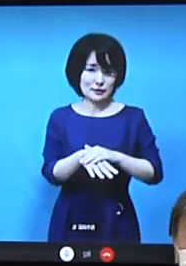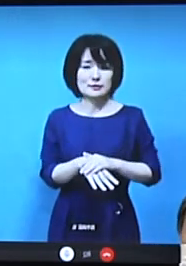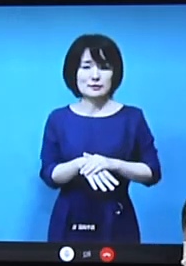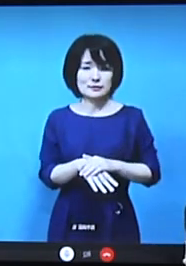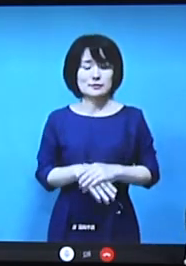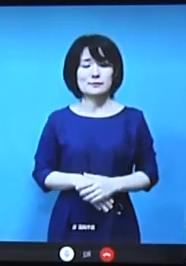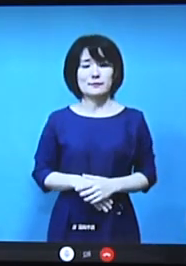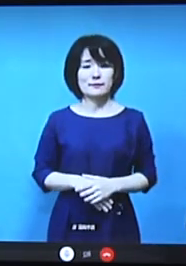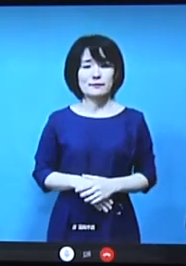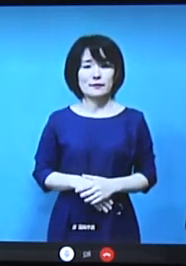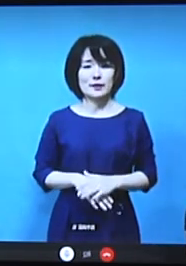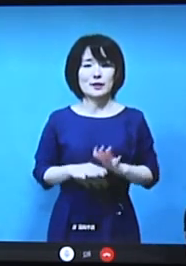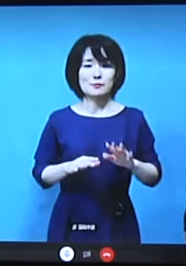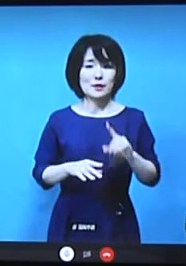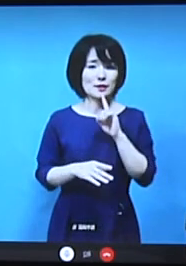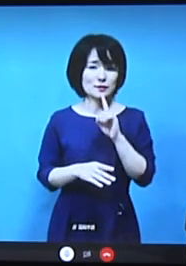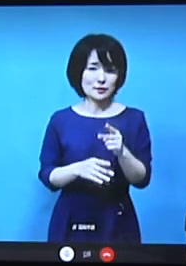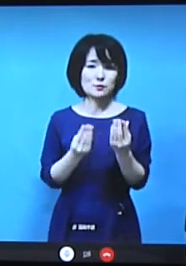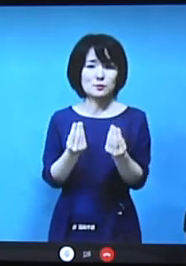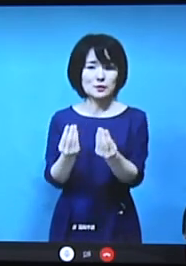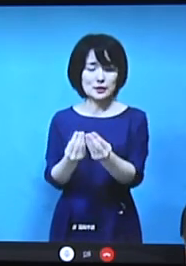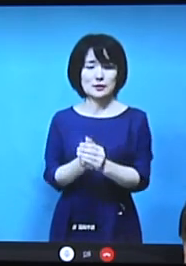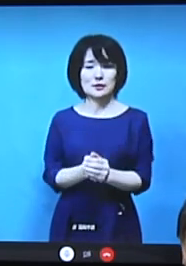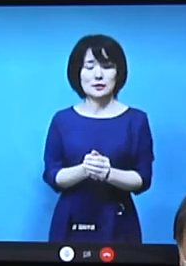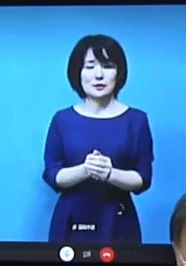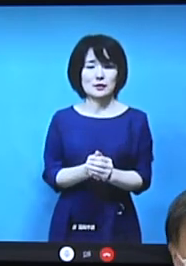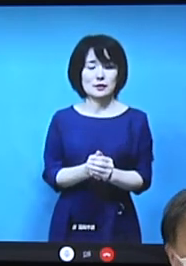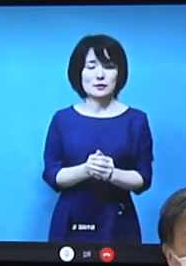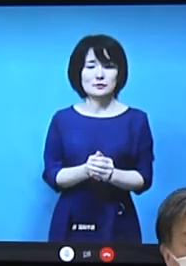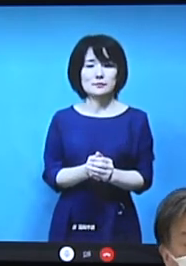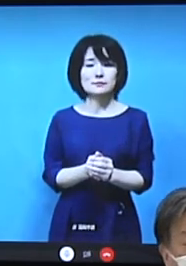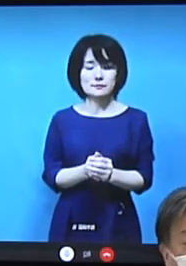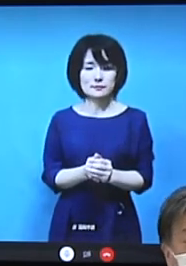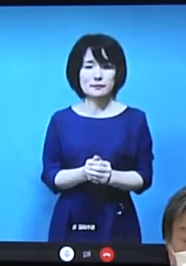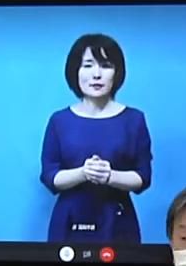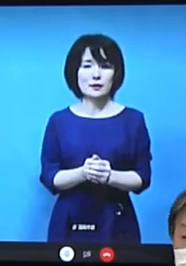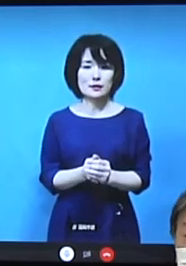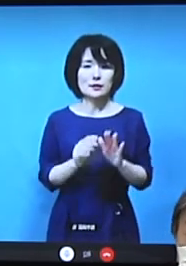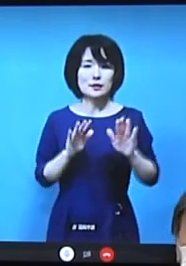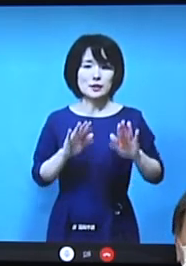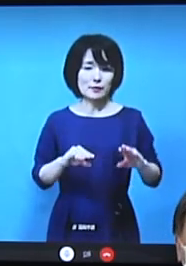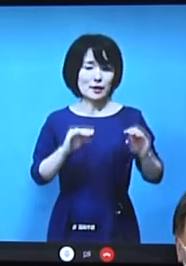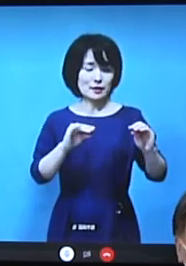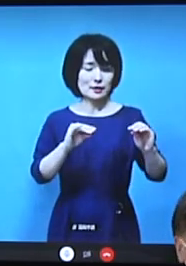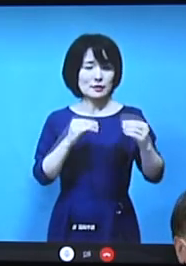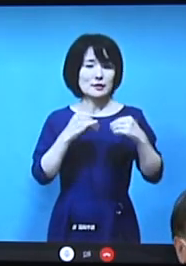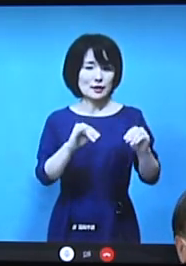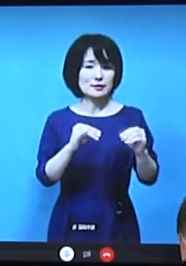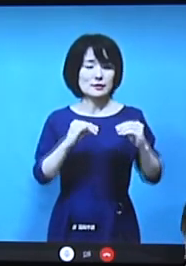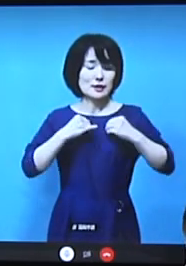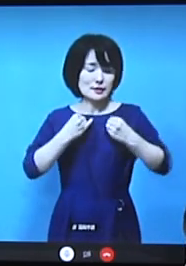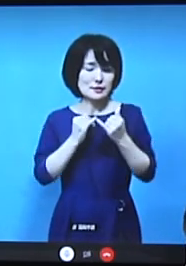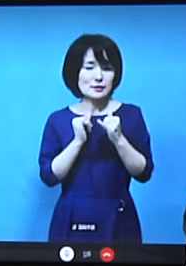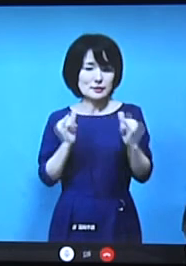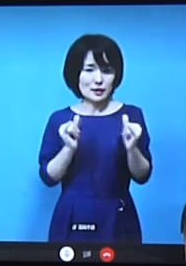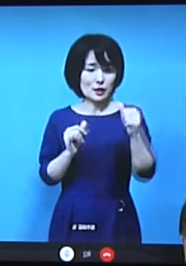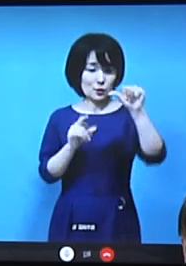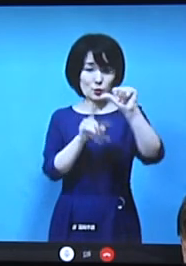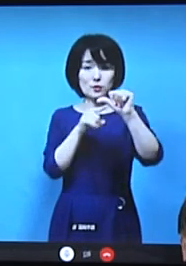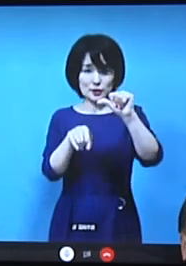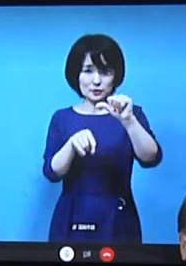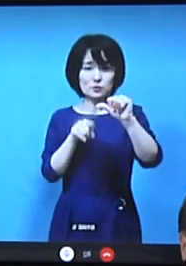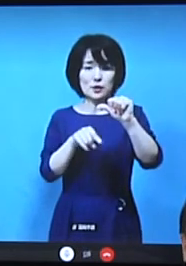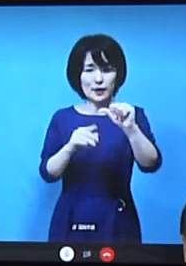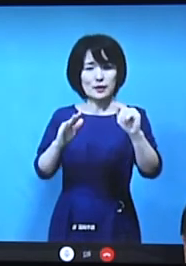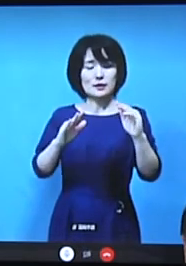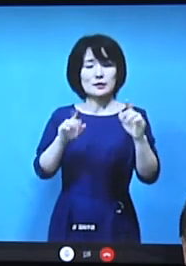今ほど申し上げたようにクラスター、失礼しました、今の感染された5名の方というのは本当に同居者だけで収まってい